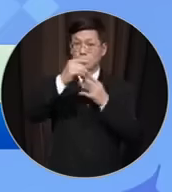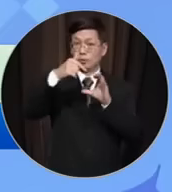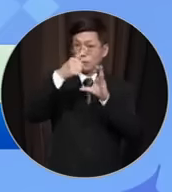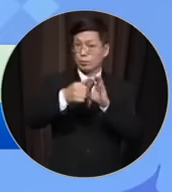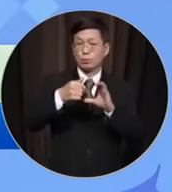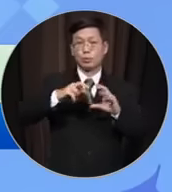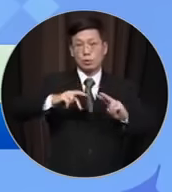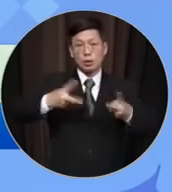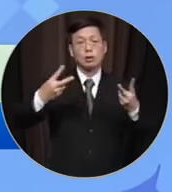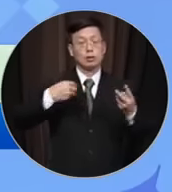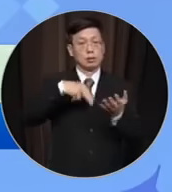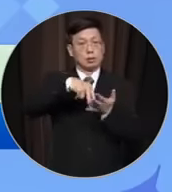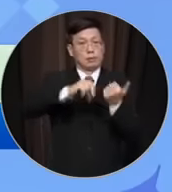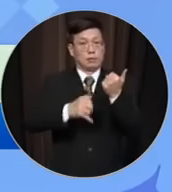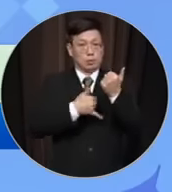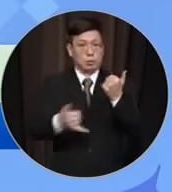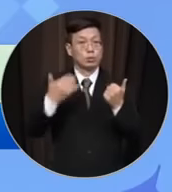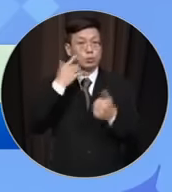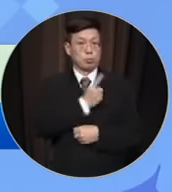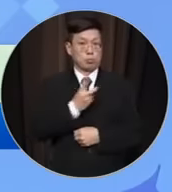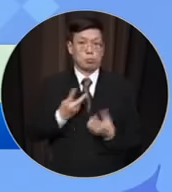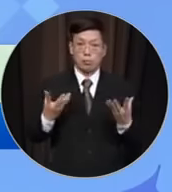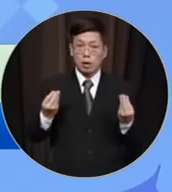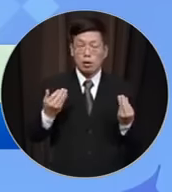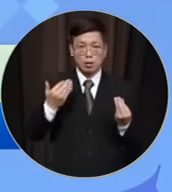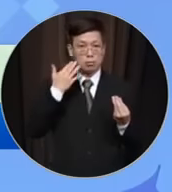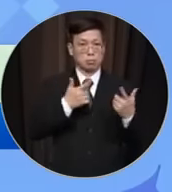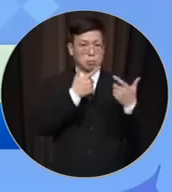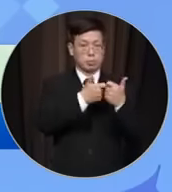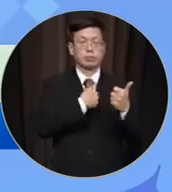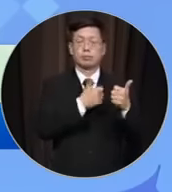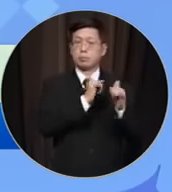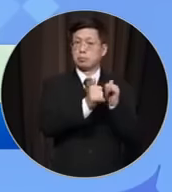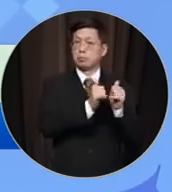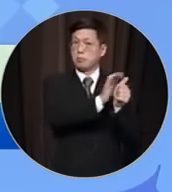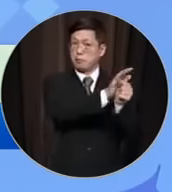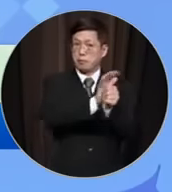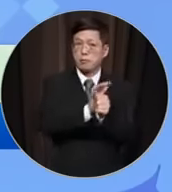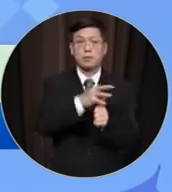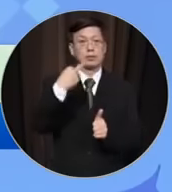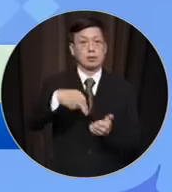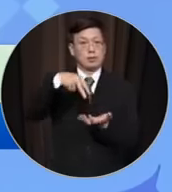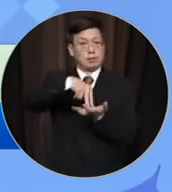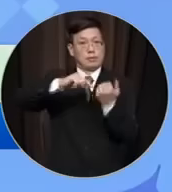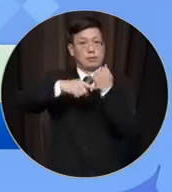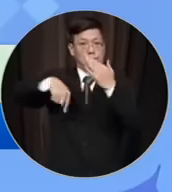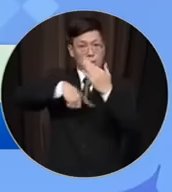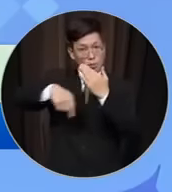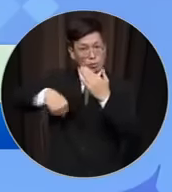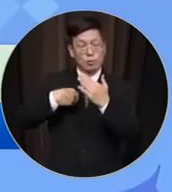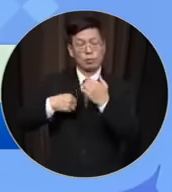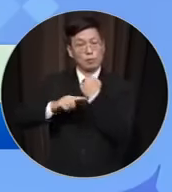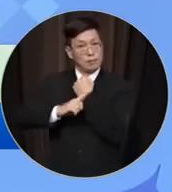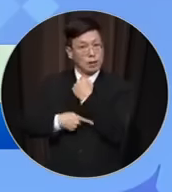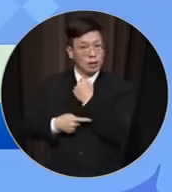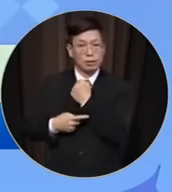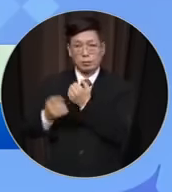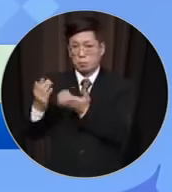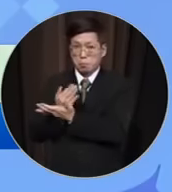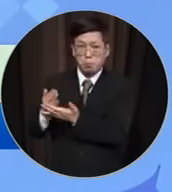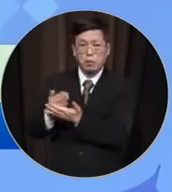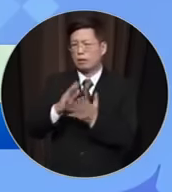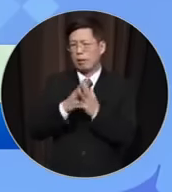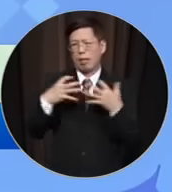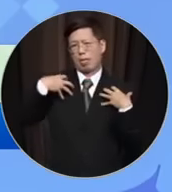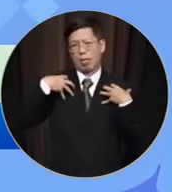委员即使没有兼职，如果要满足选民的服务案件以及立法院法案跟预算案的审查，已经都